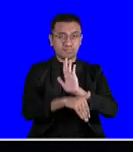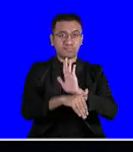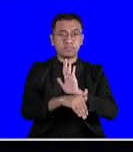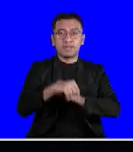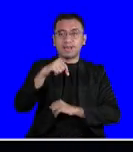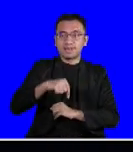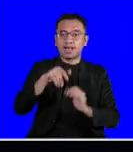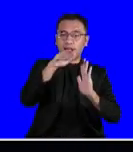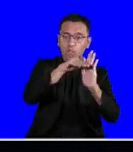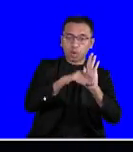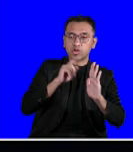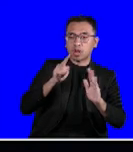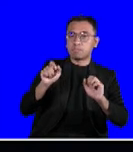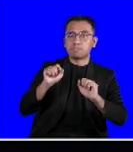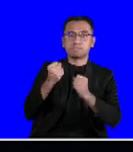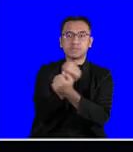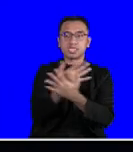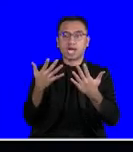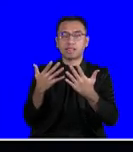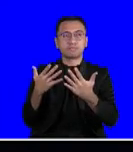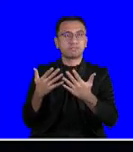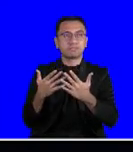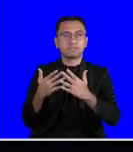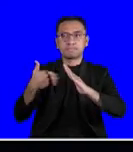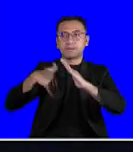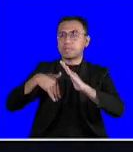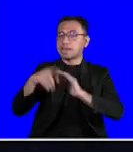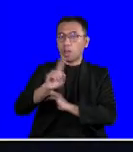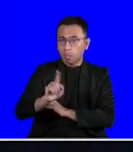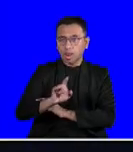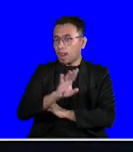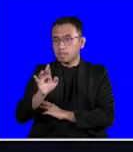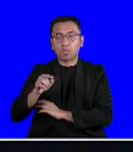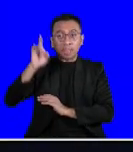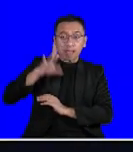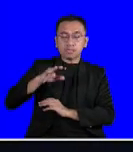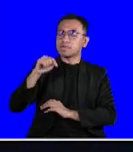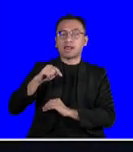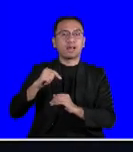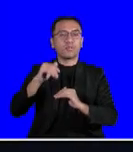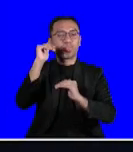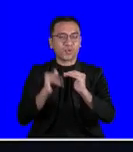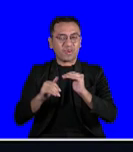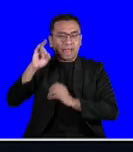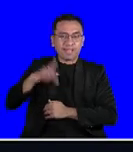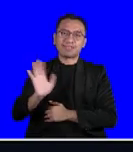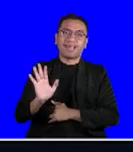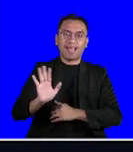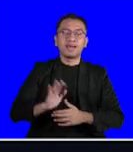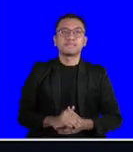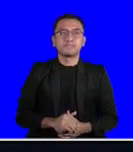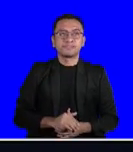aktivitas masyarakat akan semakin dilonggarkan. Nah, dengan demikian, dengan